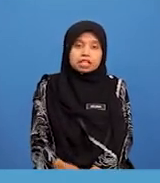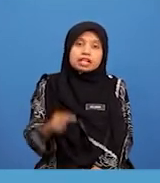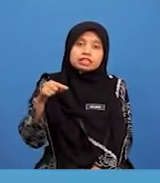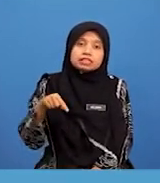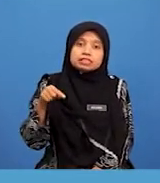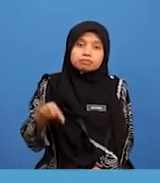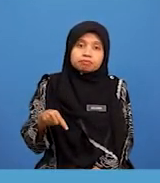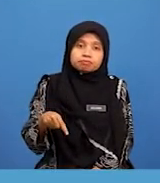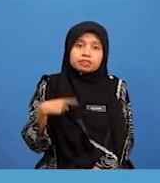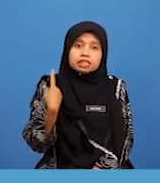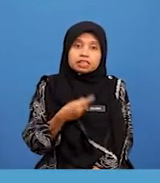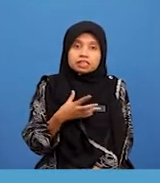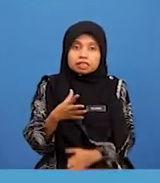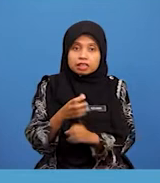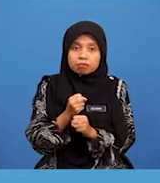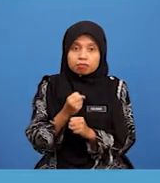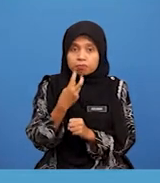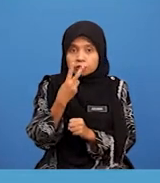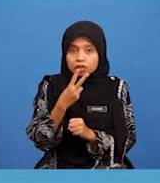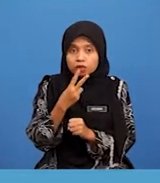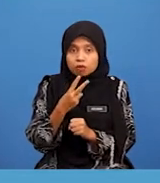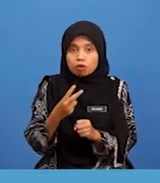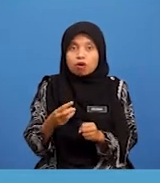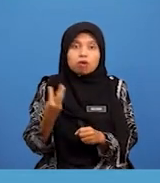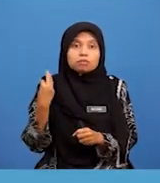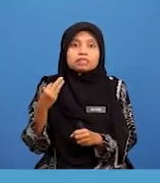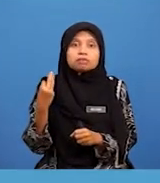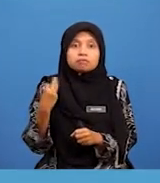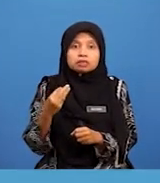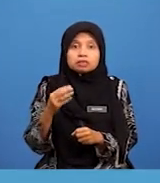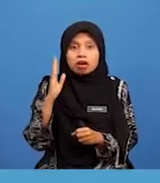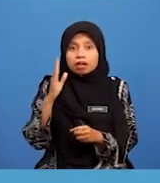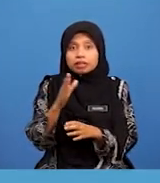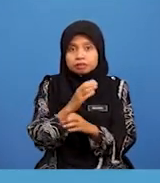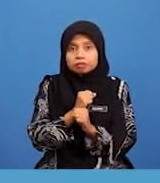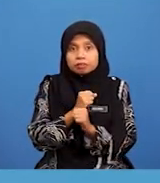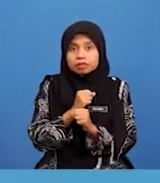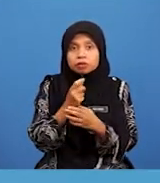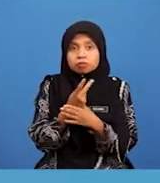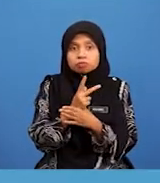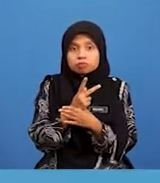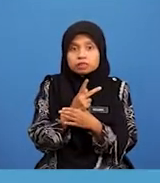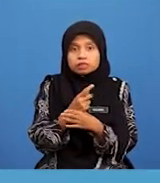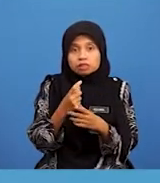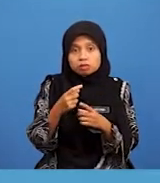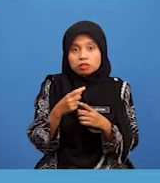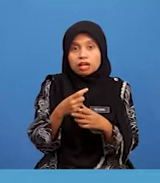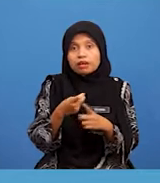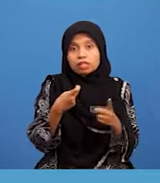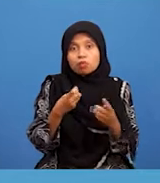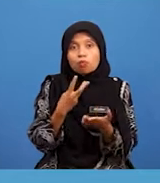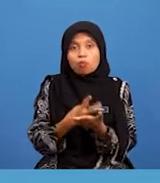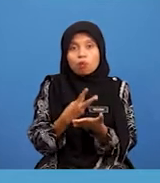Di sini, kita dapat melihat bahawa masing-masing perkongsi akan menerima wang dari